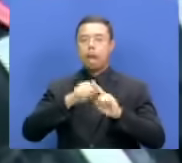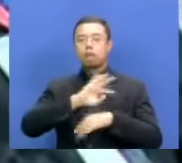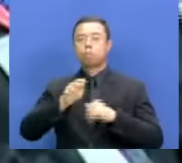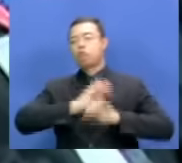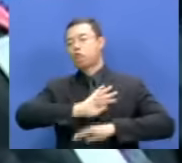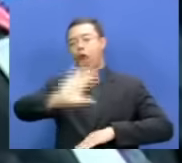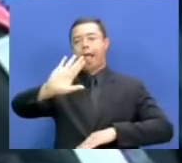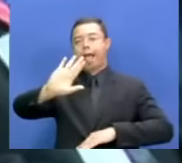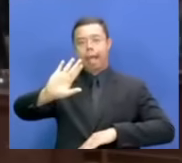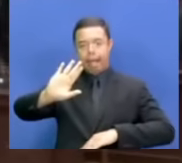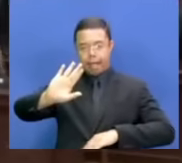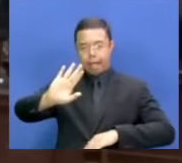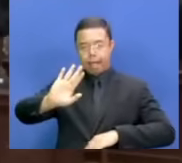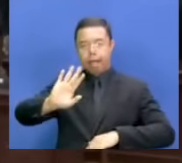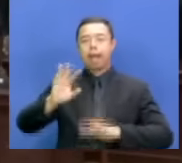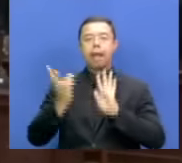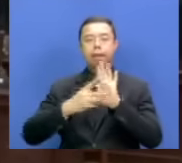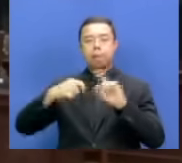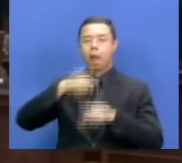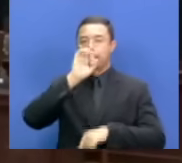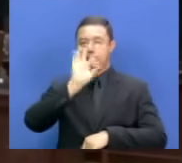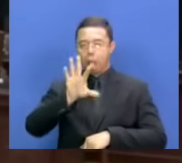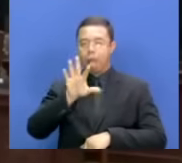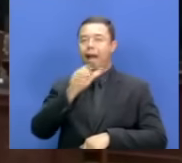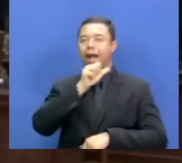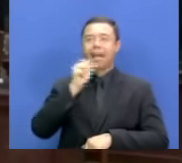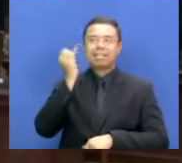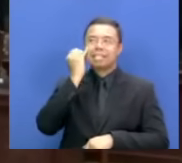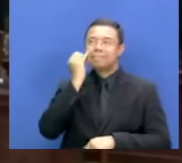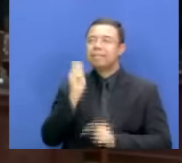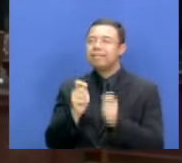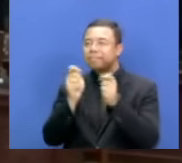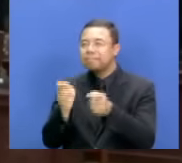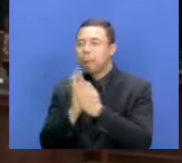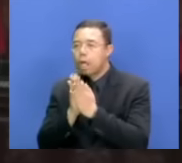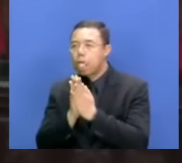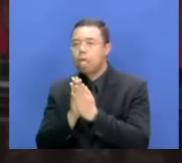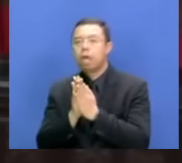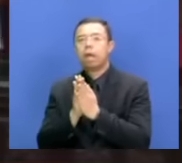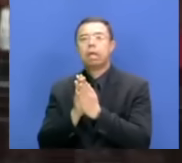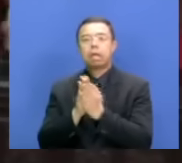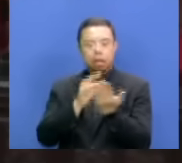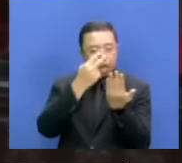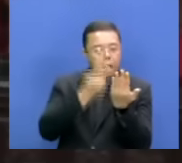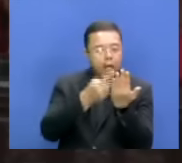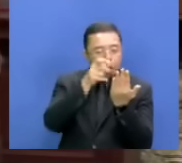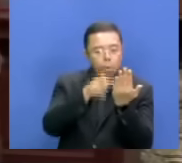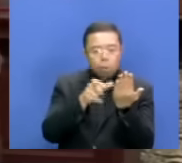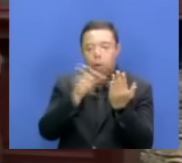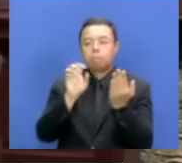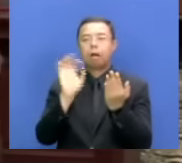untuk seluruhnya mahkamah menilai permohonan Anis Muhaimin tidak beralasan menurut hukum untuk seluruhnya